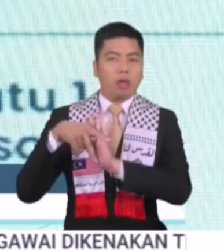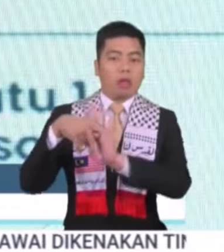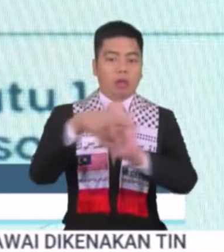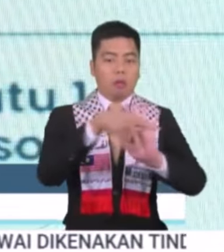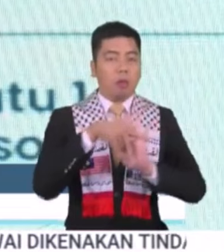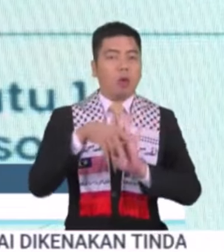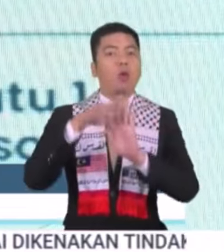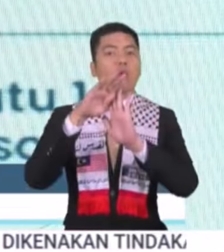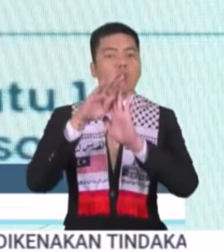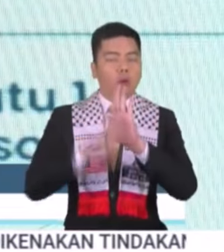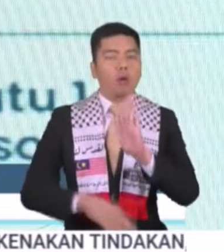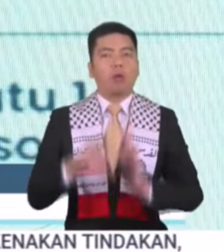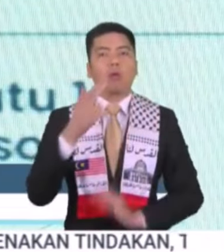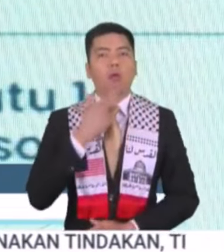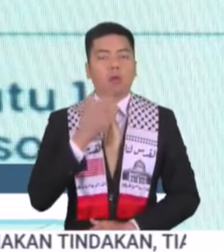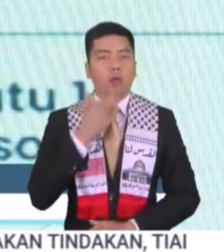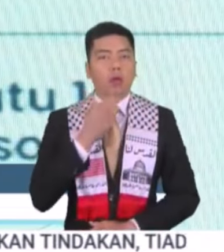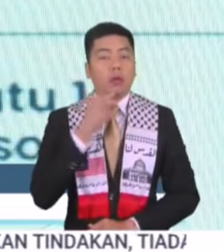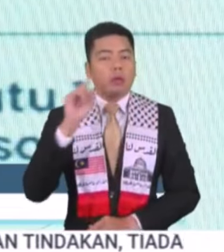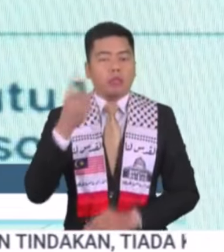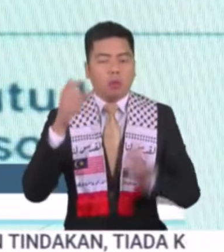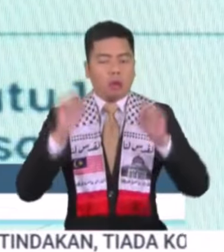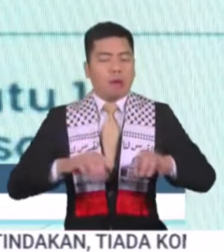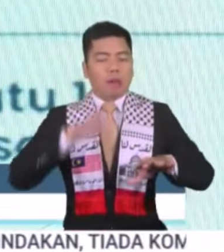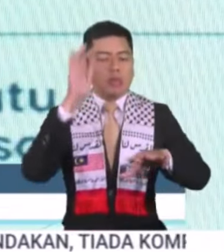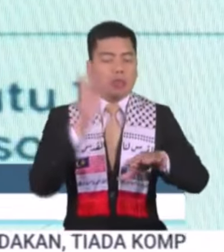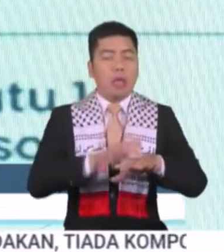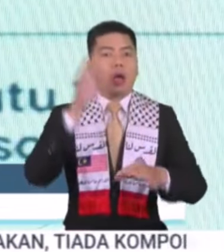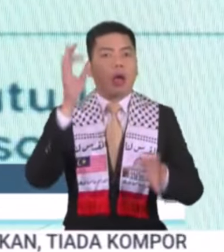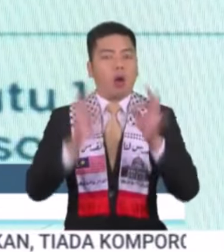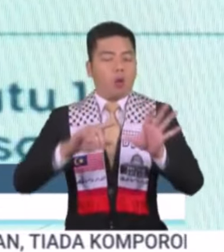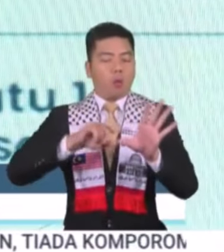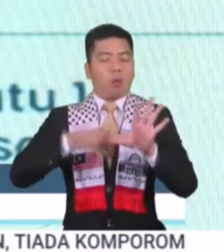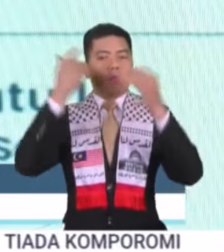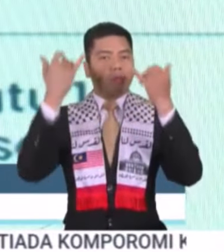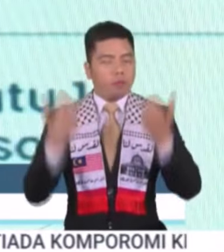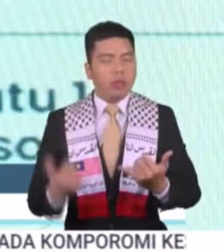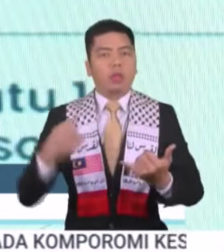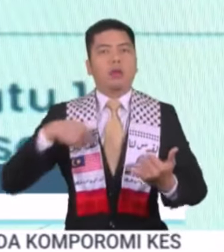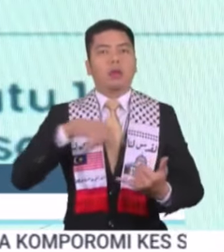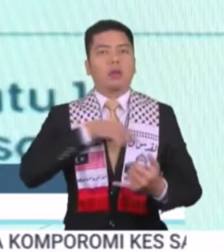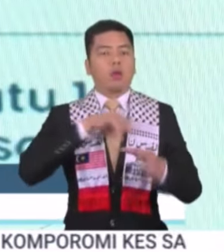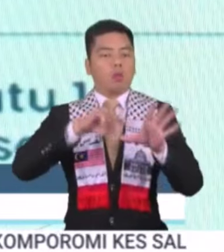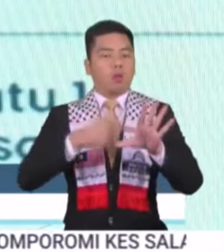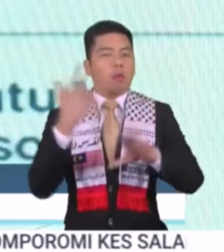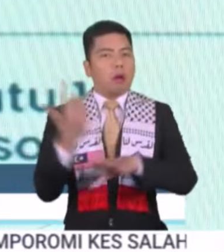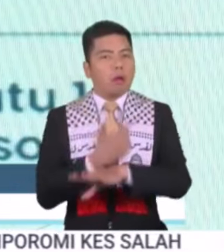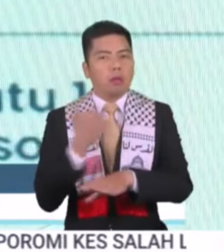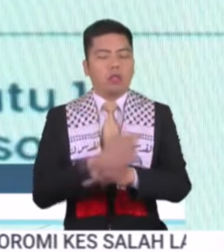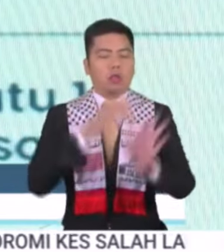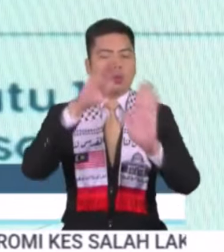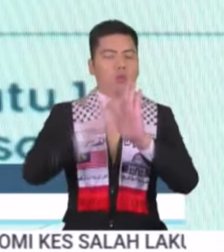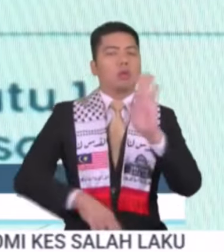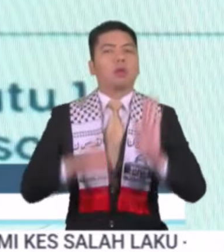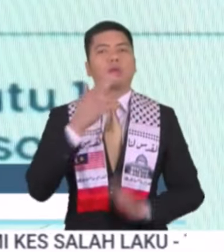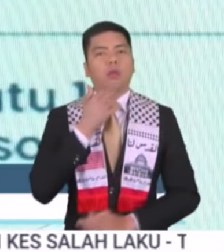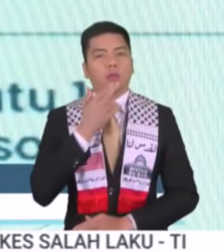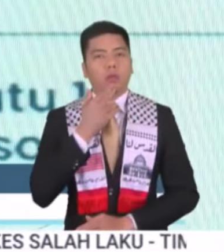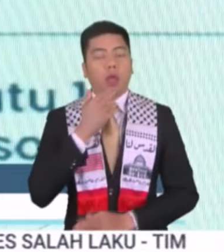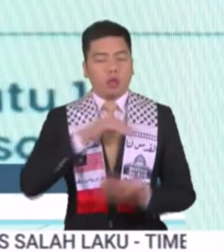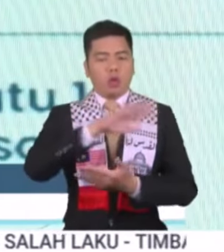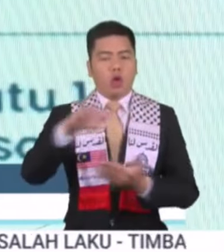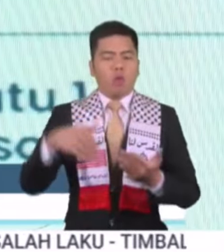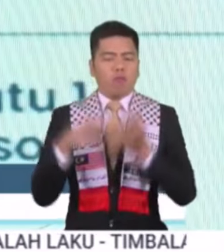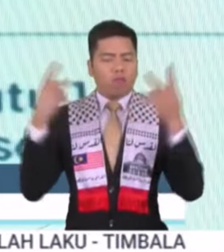kurangkan gula ini hanya akan berkesan kalau mulai sekarang kita kurangkan. Semua gerai-gerai ini